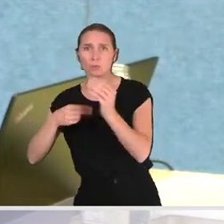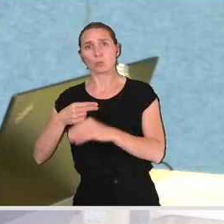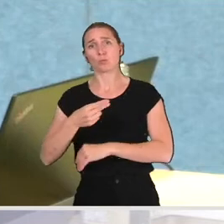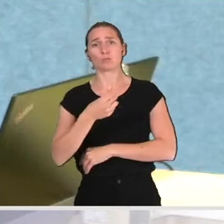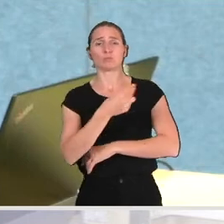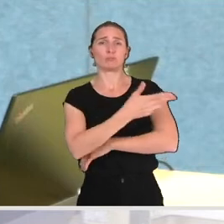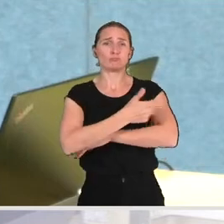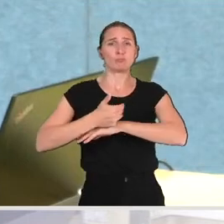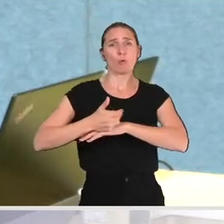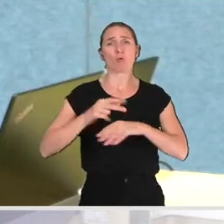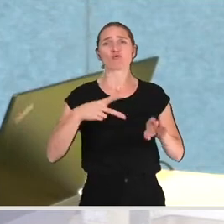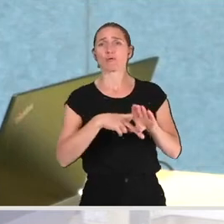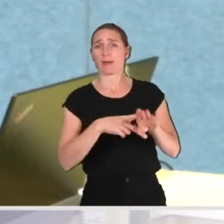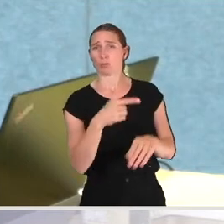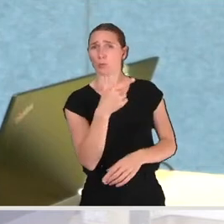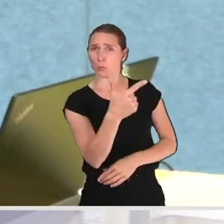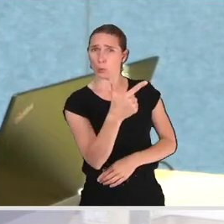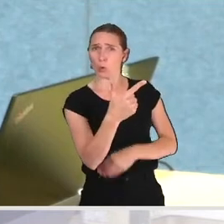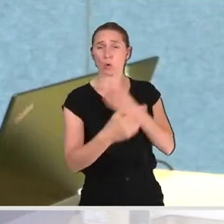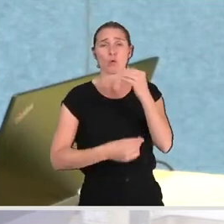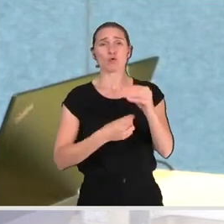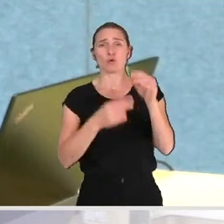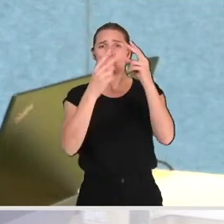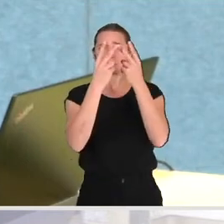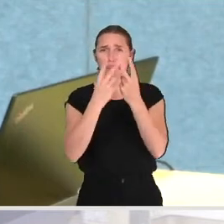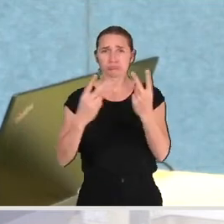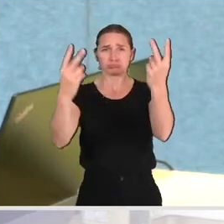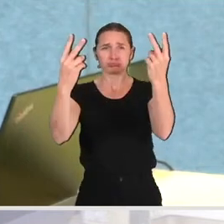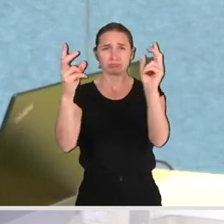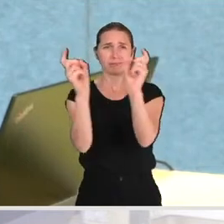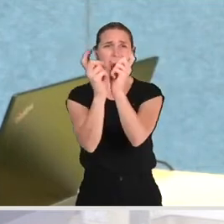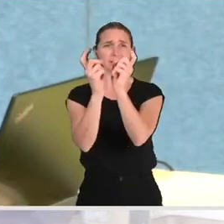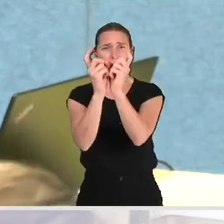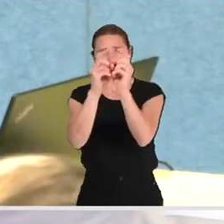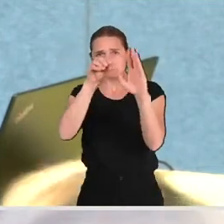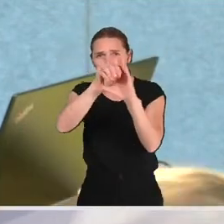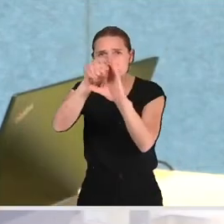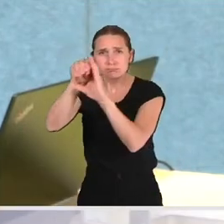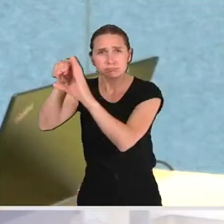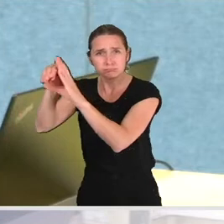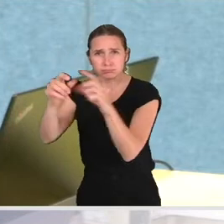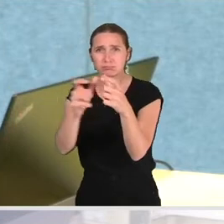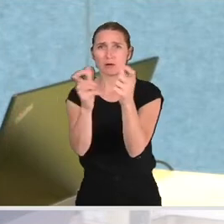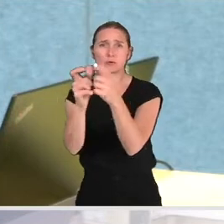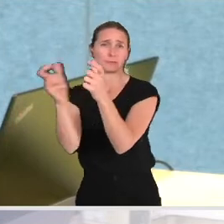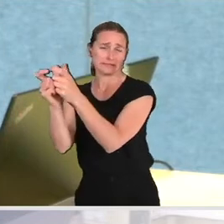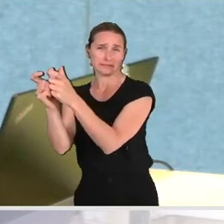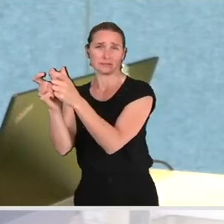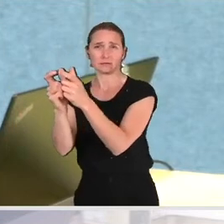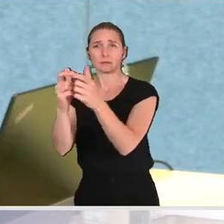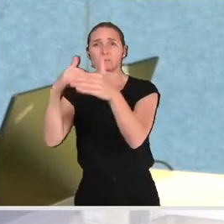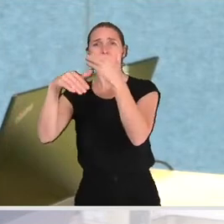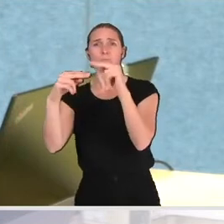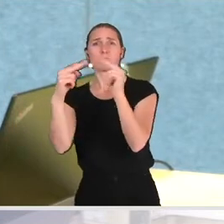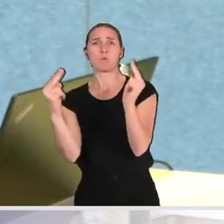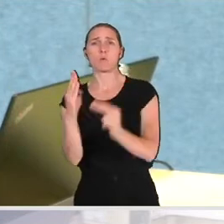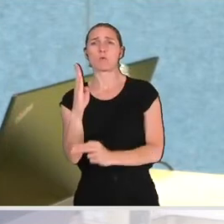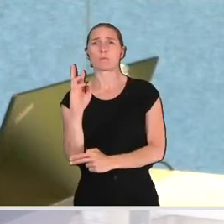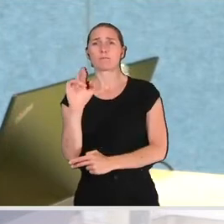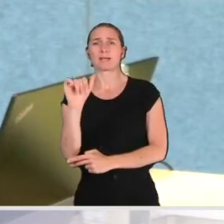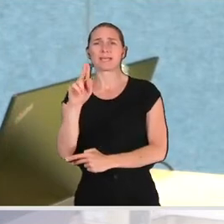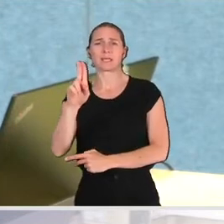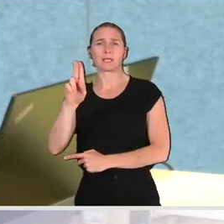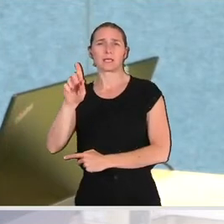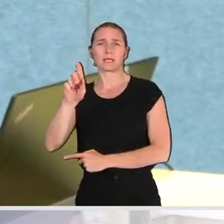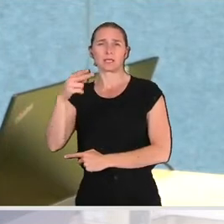encore les lignes électriques alimentant ST et Soitec sous le pont de Brignoux, tous revendiqués par les